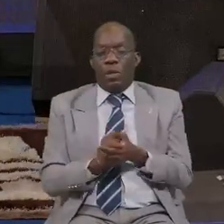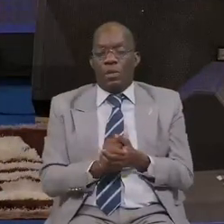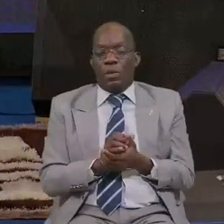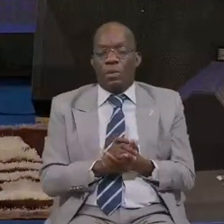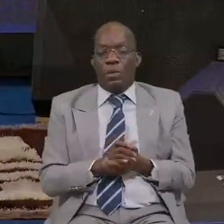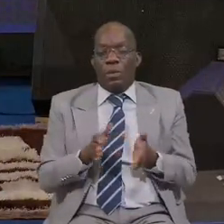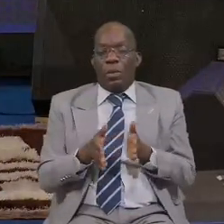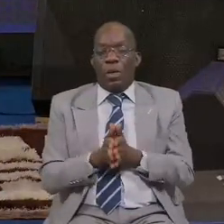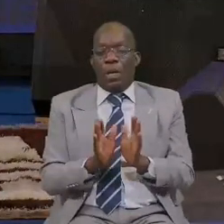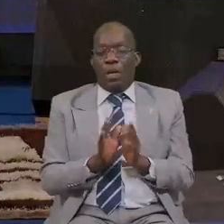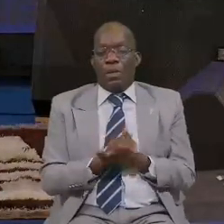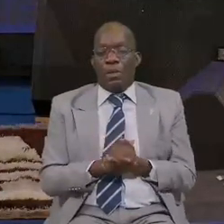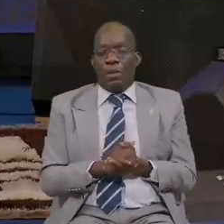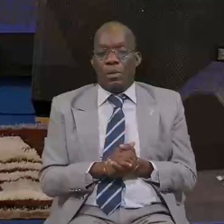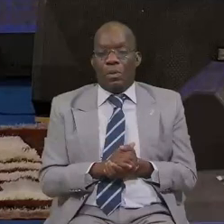Demande.